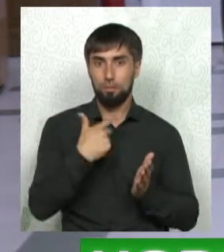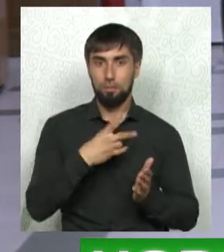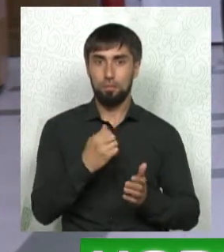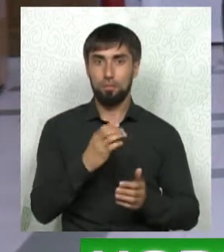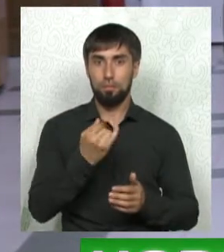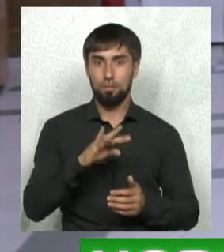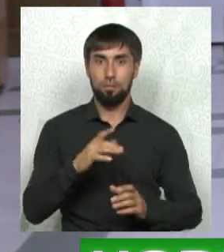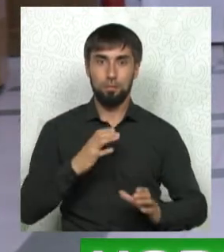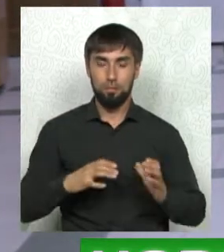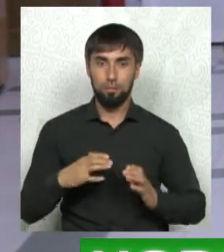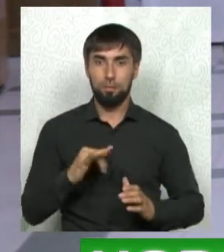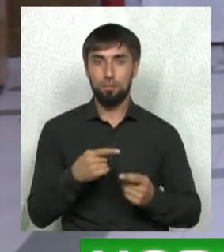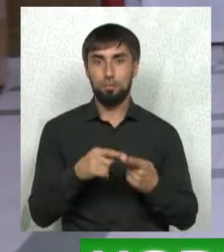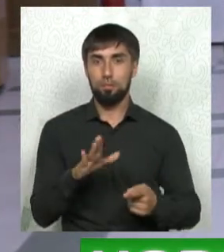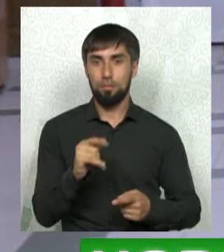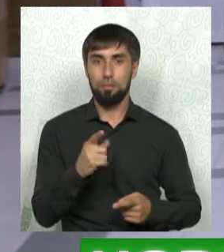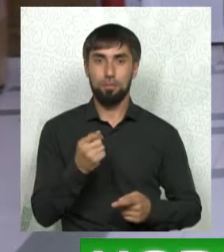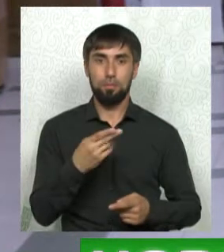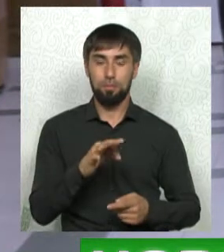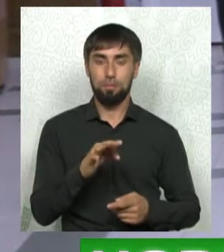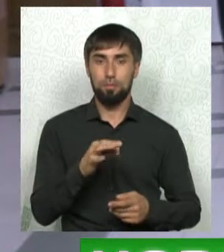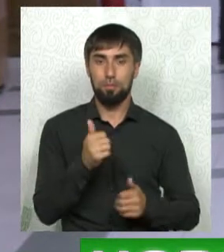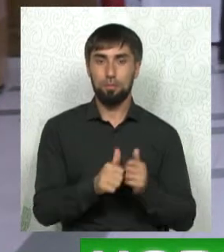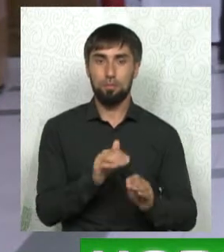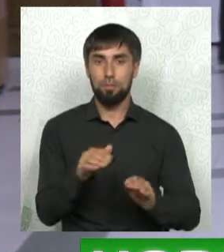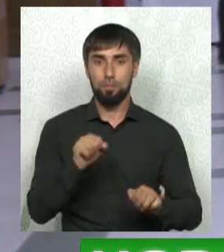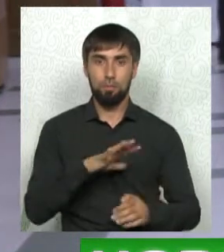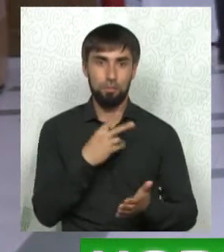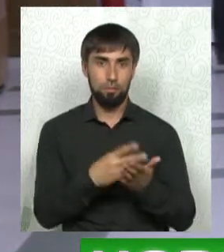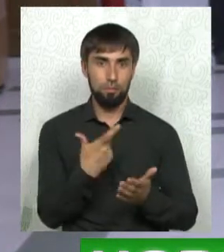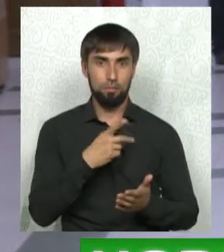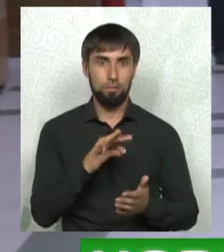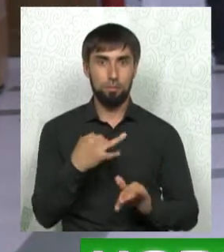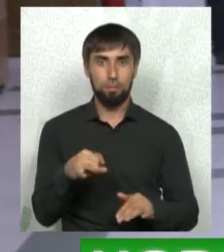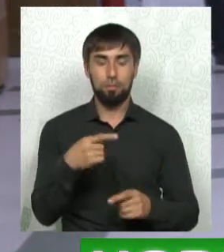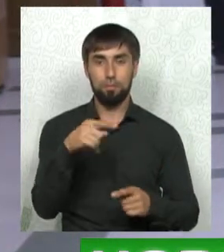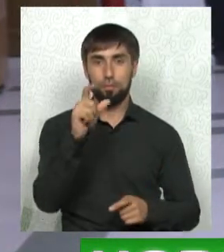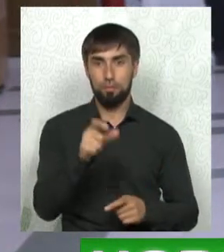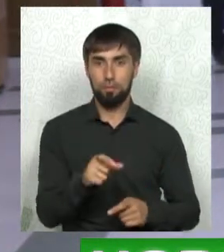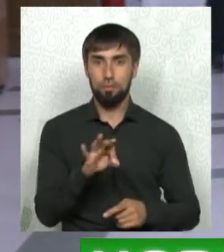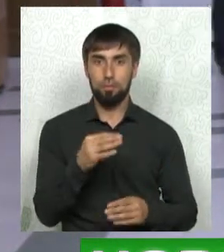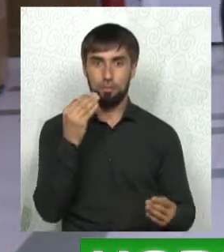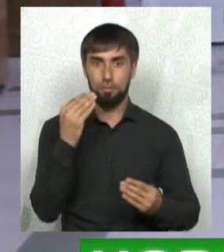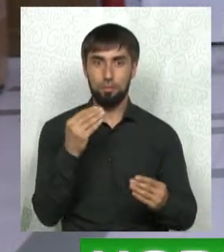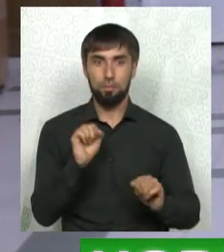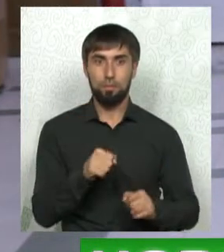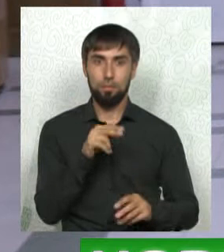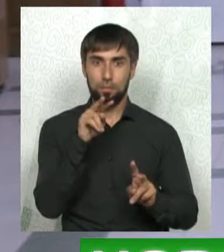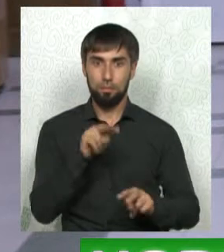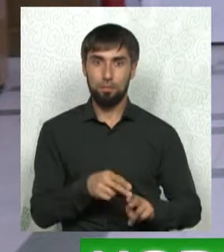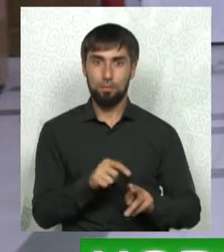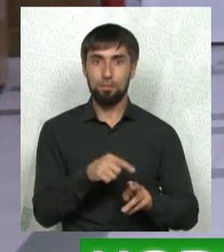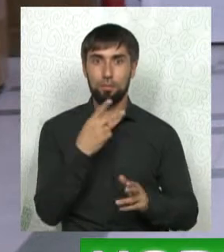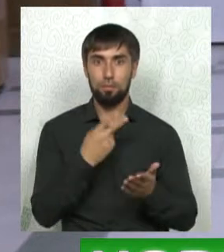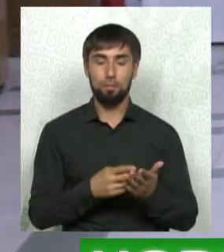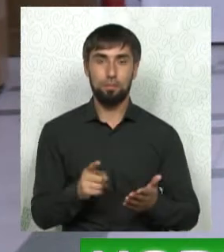сайте университета и других вузов. То есть каждый ребенок мог видеть не только себя, но и другого абитуриента. И, к примеру, мог отследить ситуацию, видя,